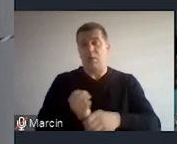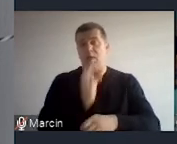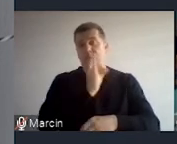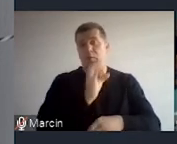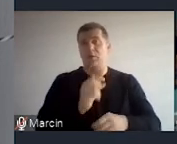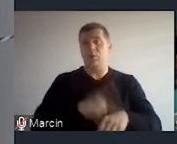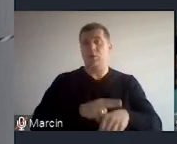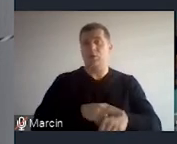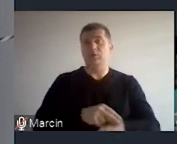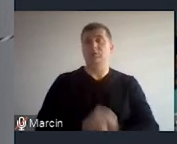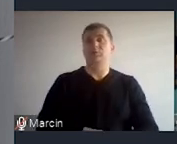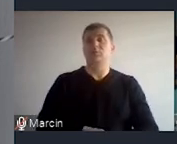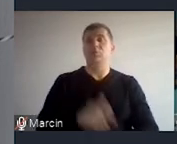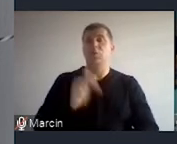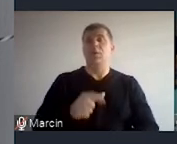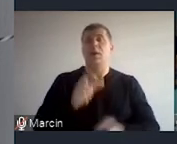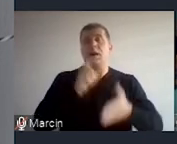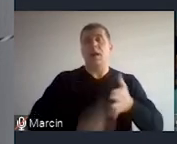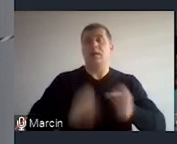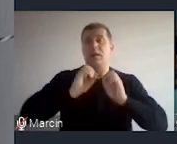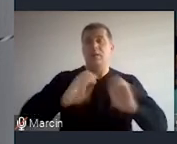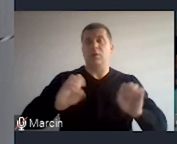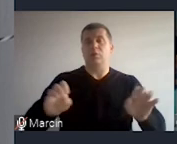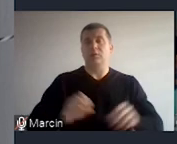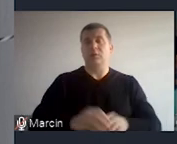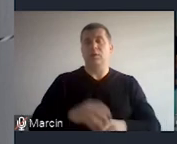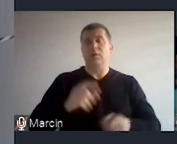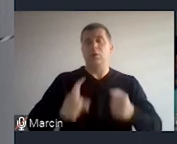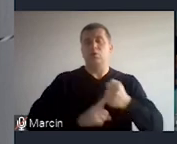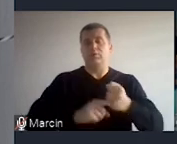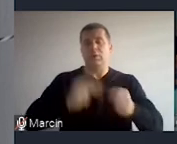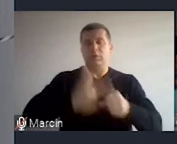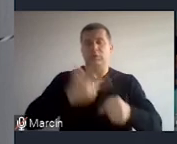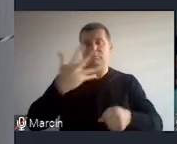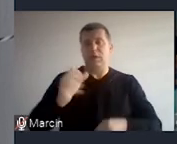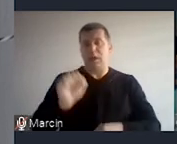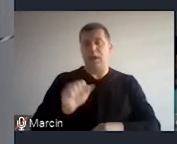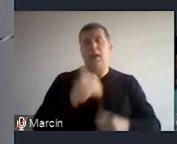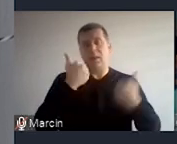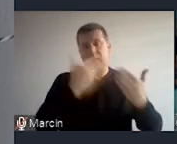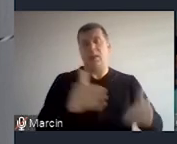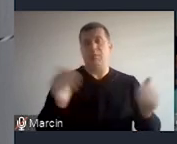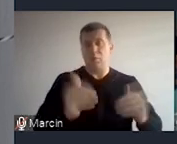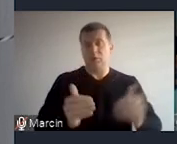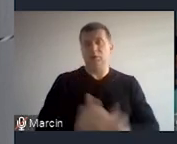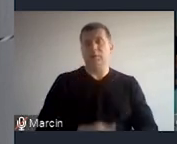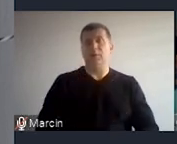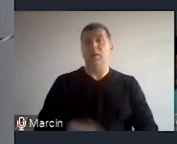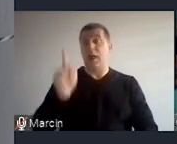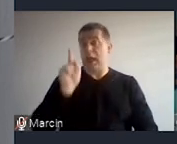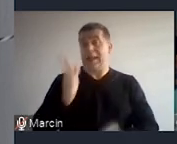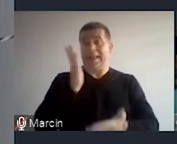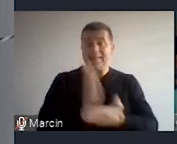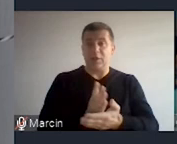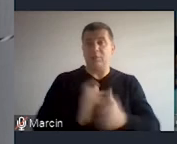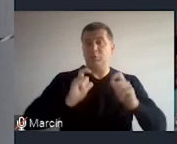wymiaru, to karta nauczyciela w artykule 35a daje im taką możliwość, ale tylko